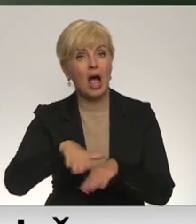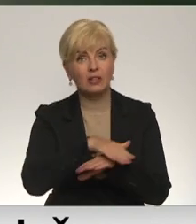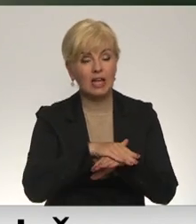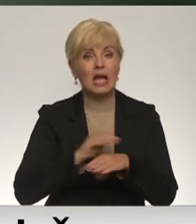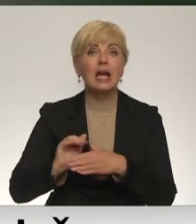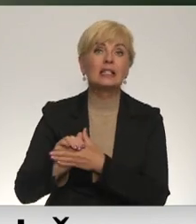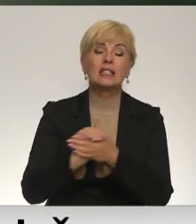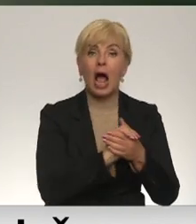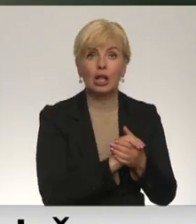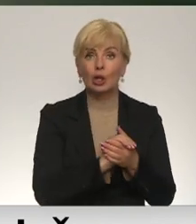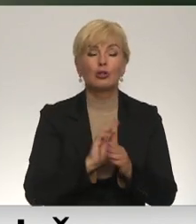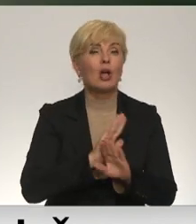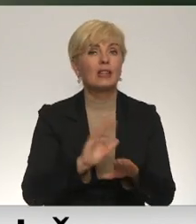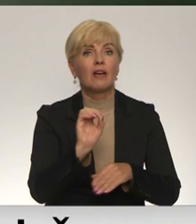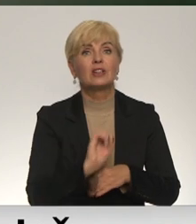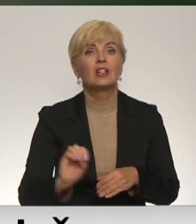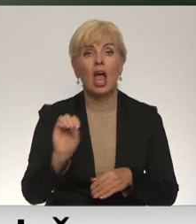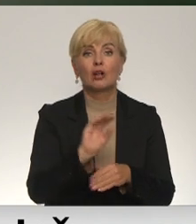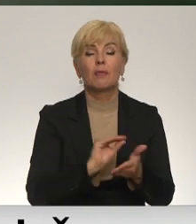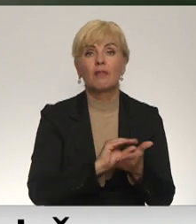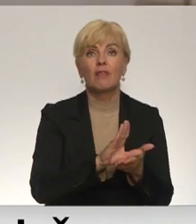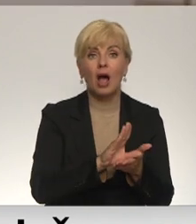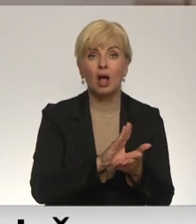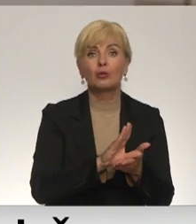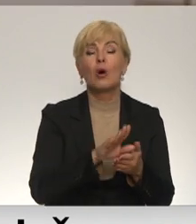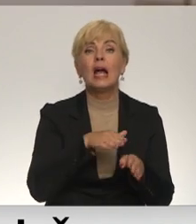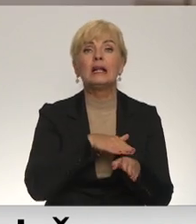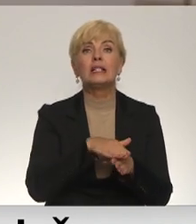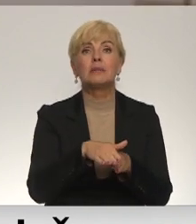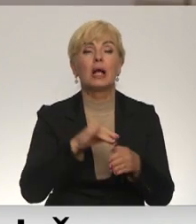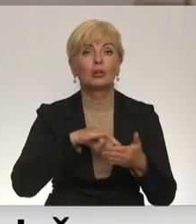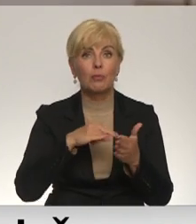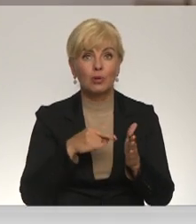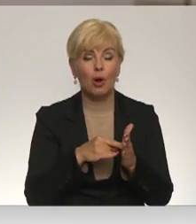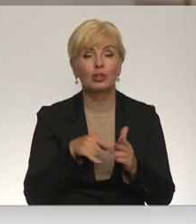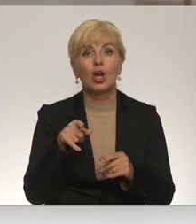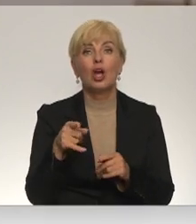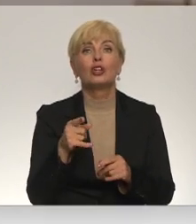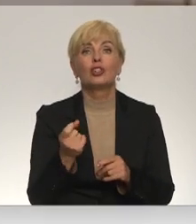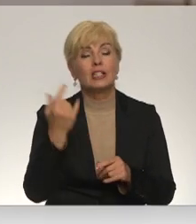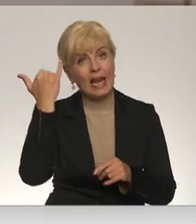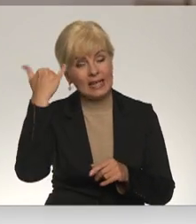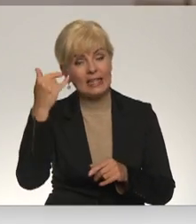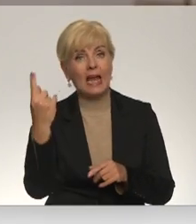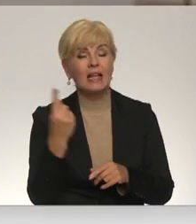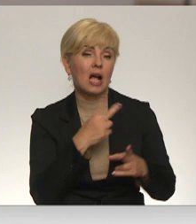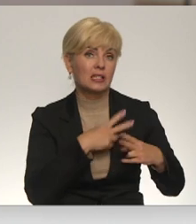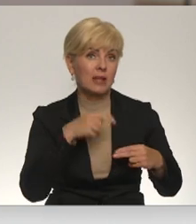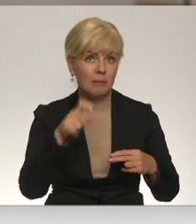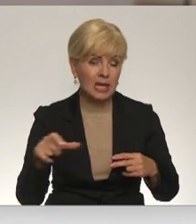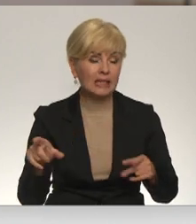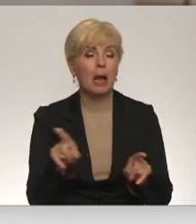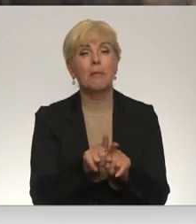saliedēšanai, nevis kārtējais Eiropas fondu apgūšanas projekts. Šie impulsi nāca no biedriem. Biedri arī